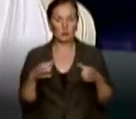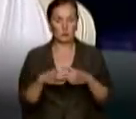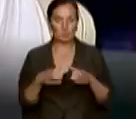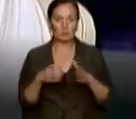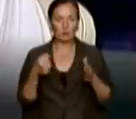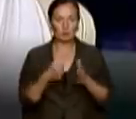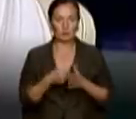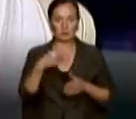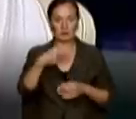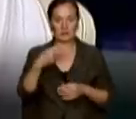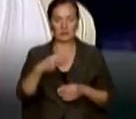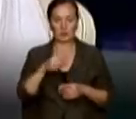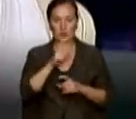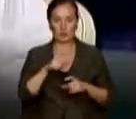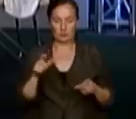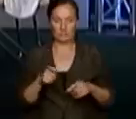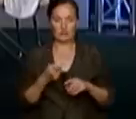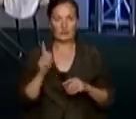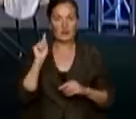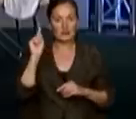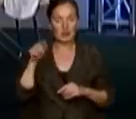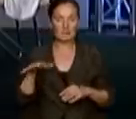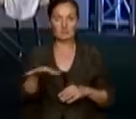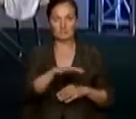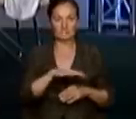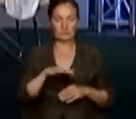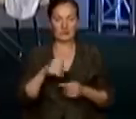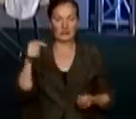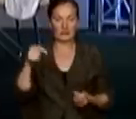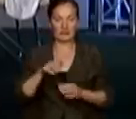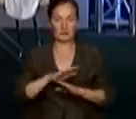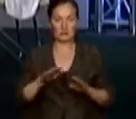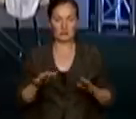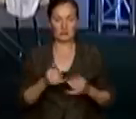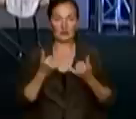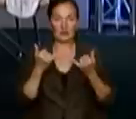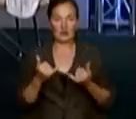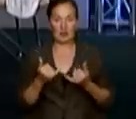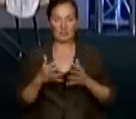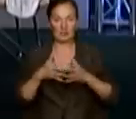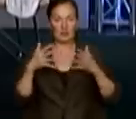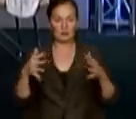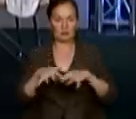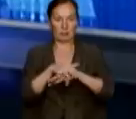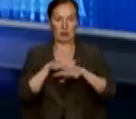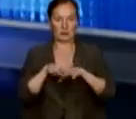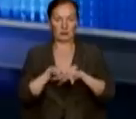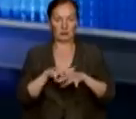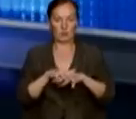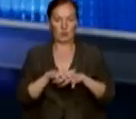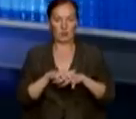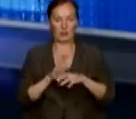таки, там локація не пристосована для величезного масового відвідування. Потрібно відзначити, що,